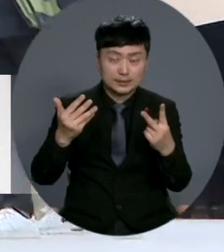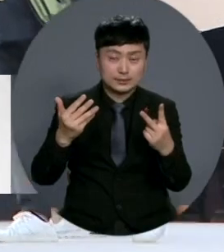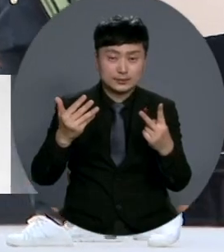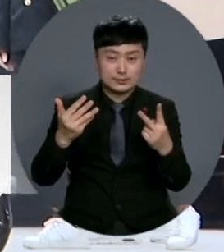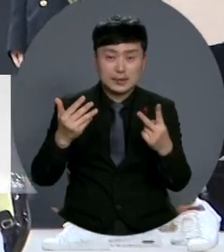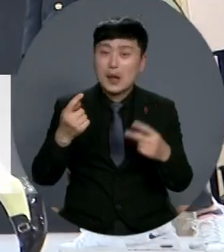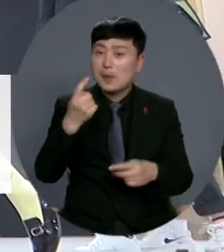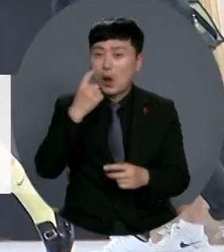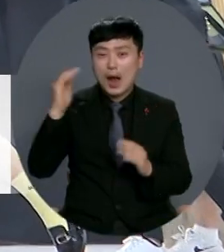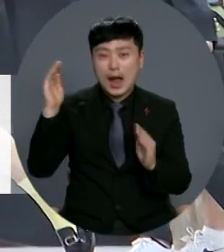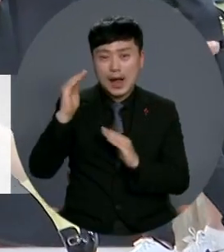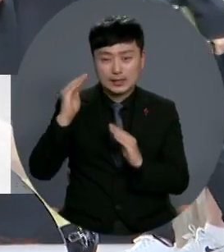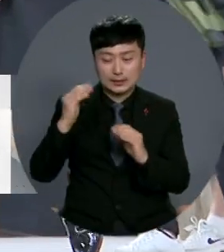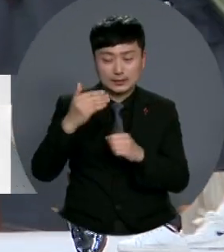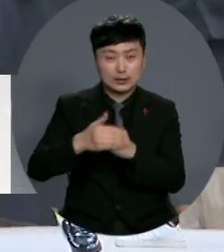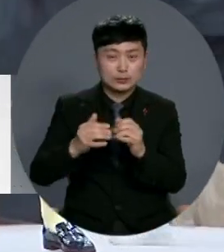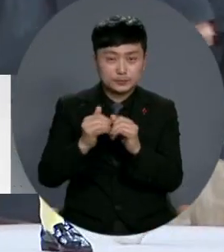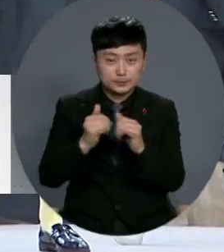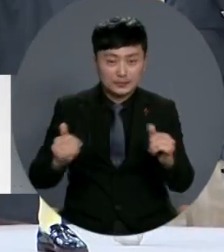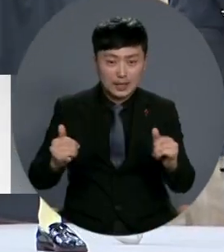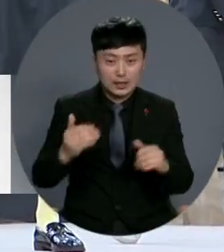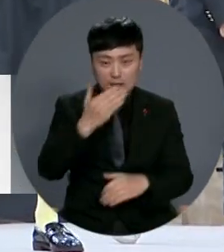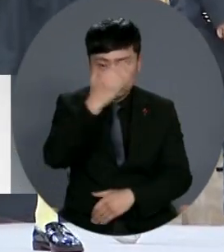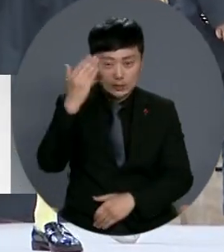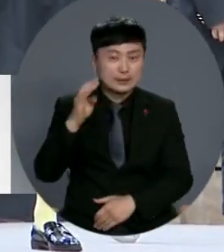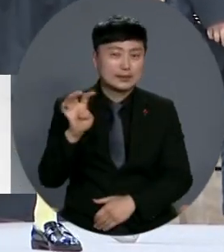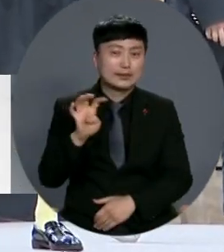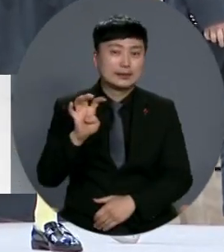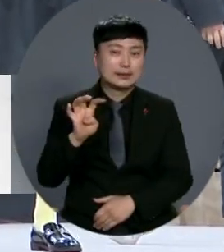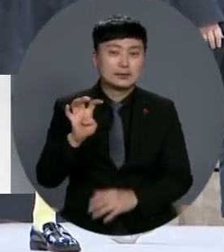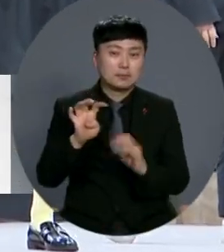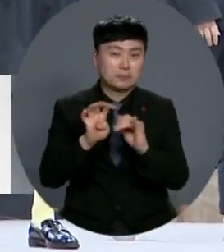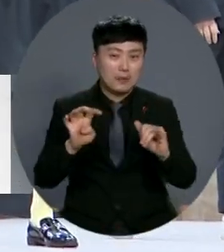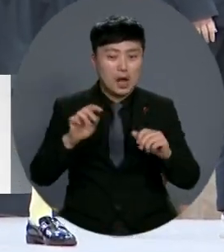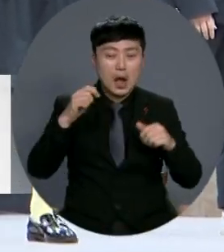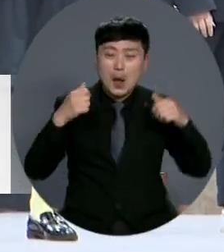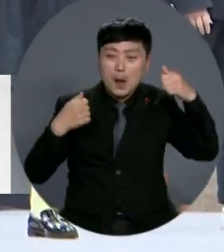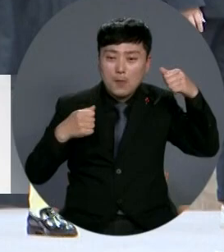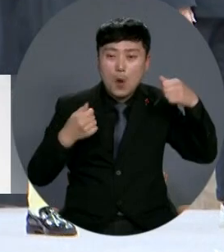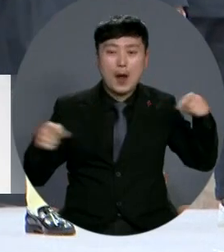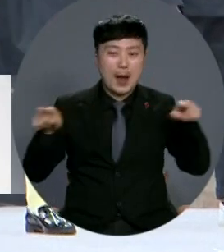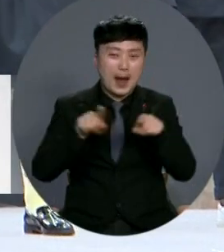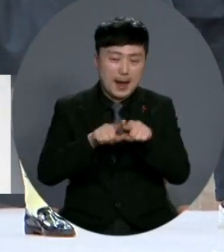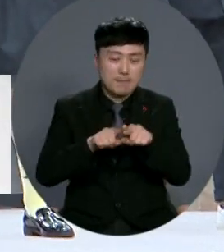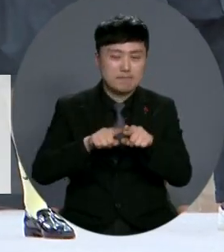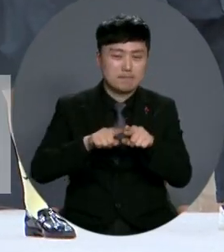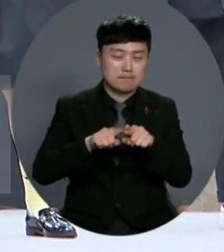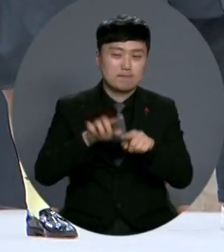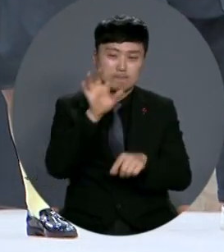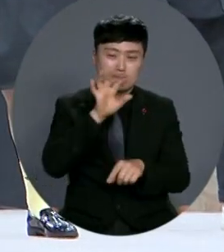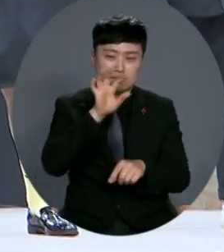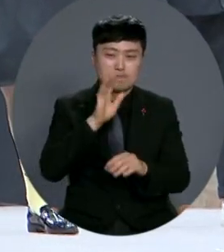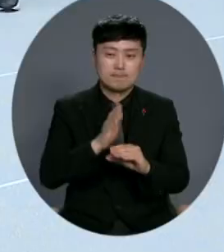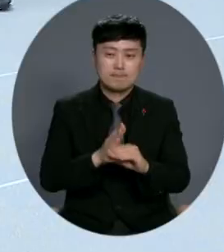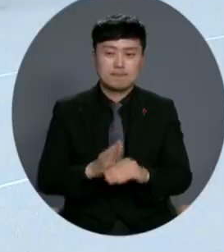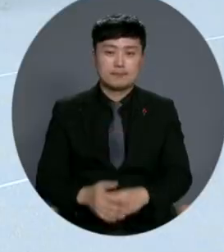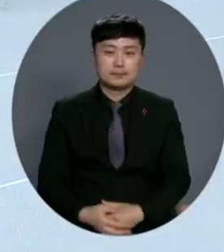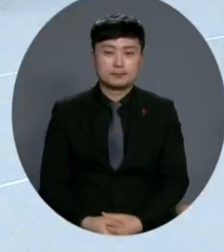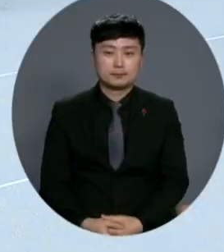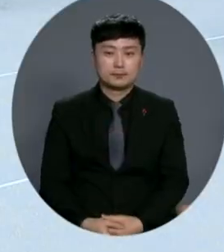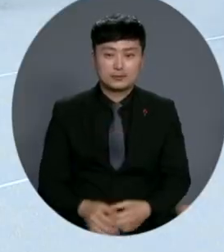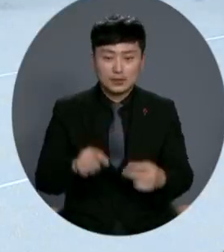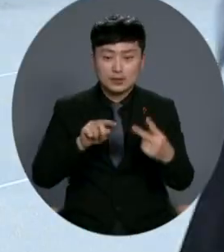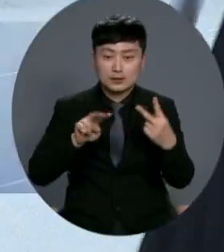수강한 대구 시민이 청년 리더 40여 명이 배우들과 함께 참여해 의미를 더하고 있습니다.